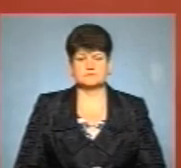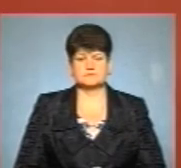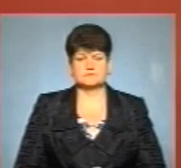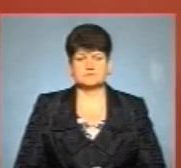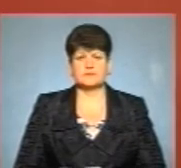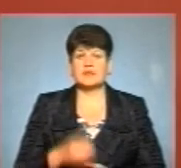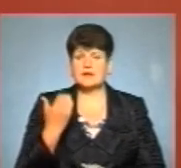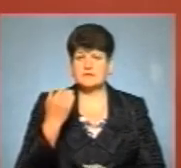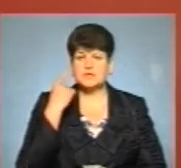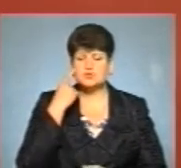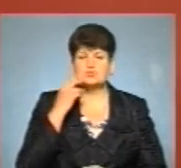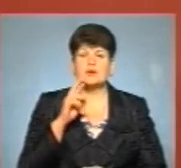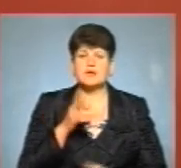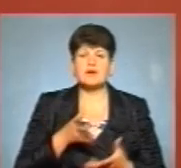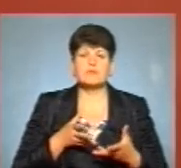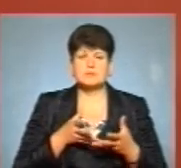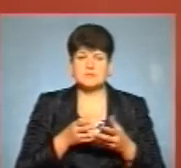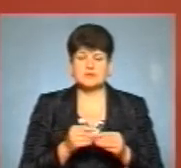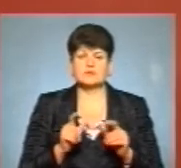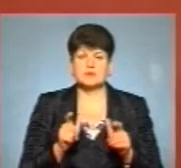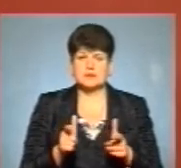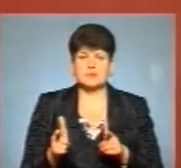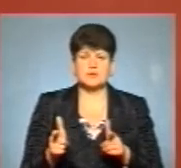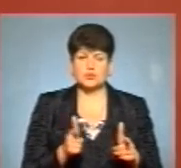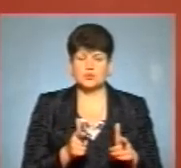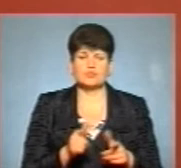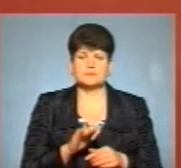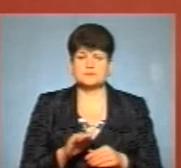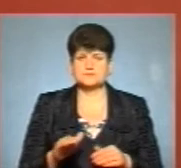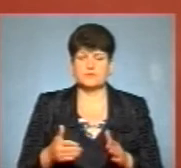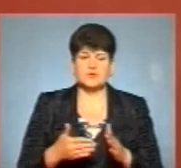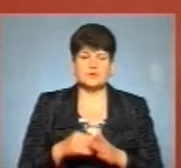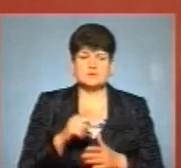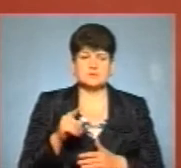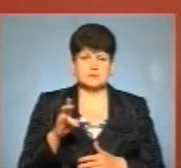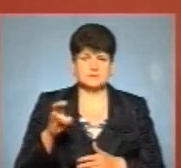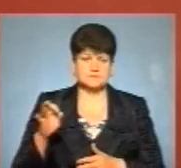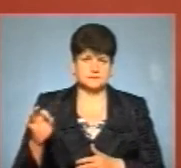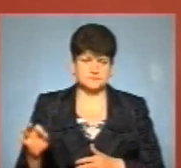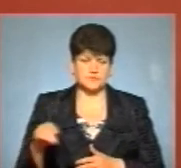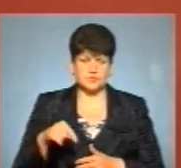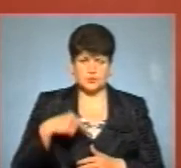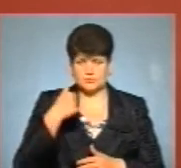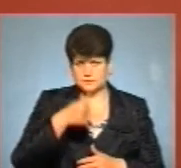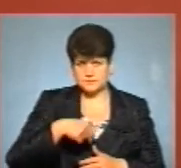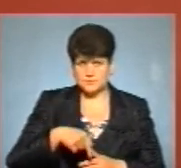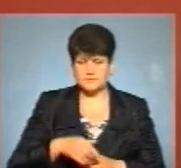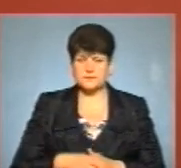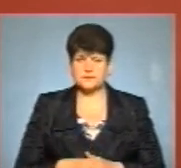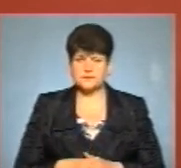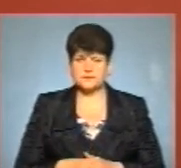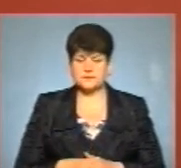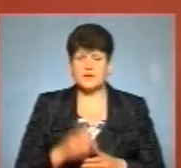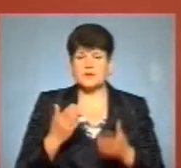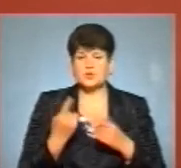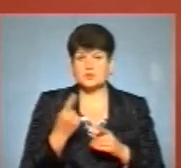На вашу думку, як вплинув карантин на підготовку абітурієнтів до зовнішнього незалежного оцінювання цьогоріч? Якщо